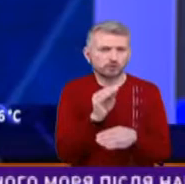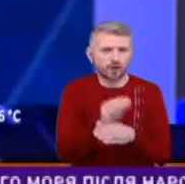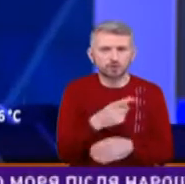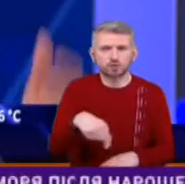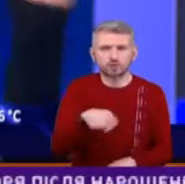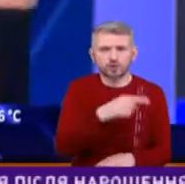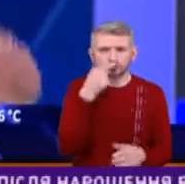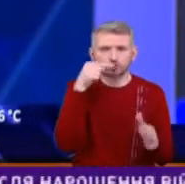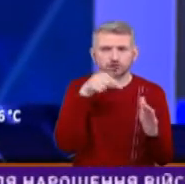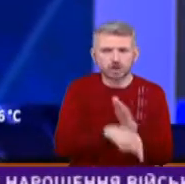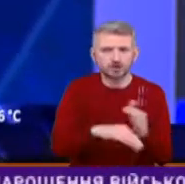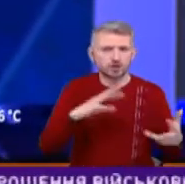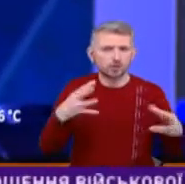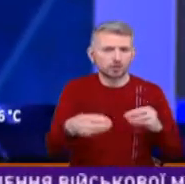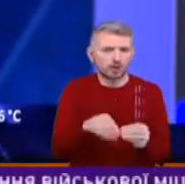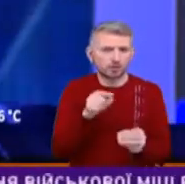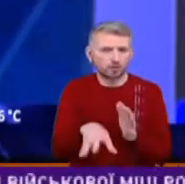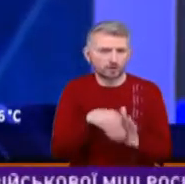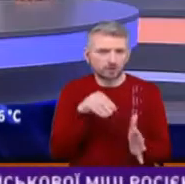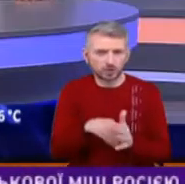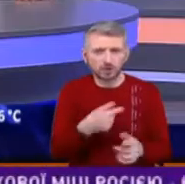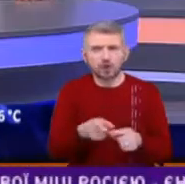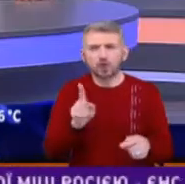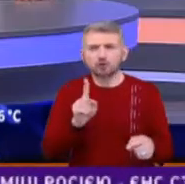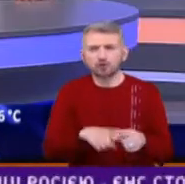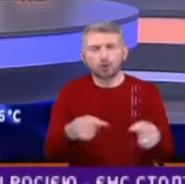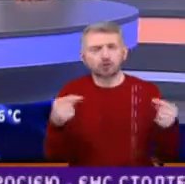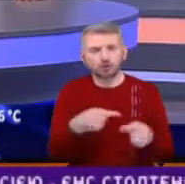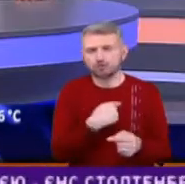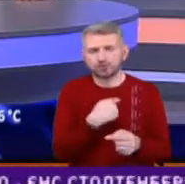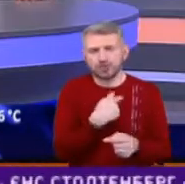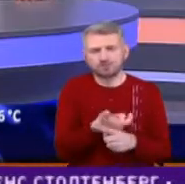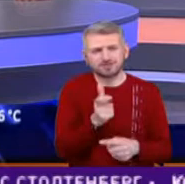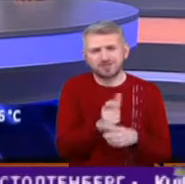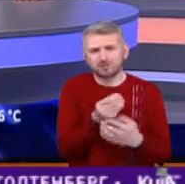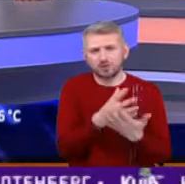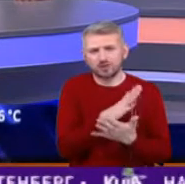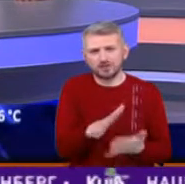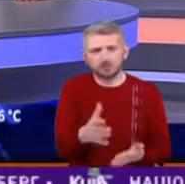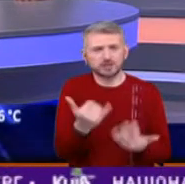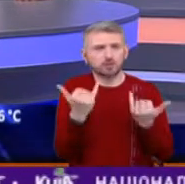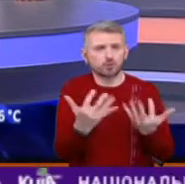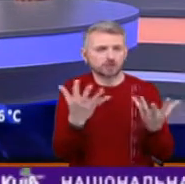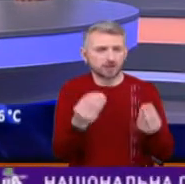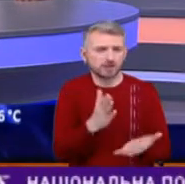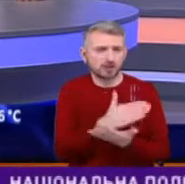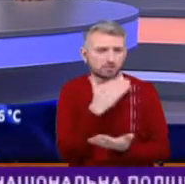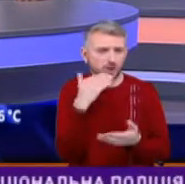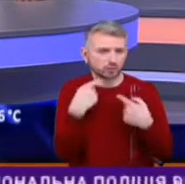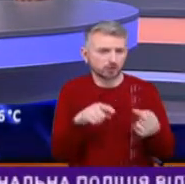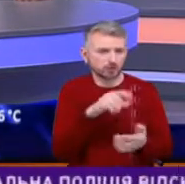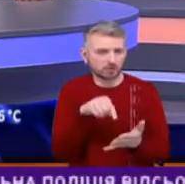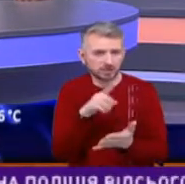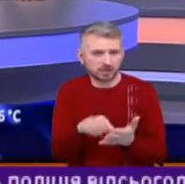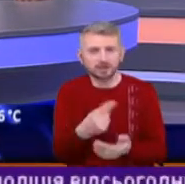вони там втручалися в результаті його виборів. От цього точно я б не переоцінювала, тому що на сьогоднішній день є багато інших питань.